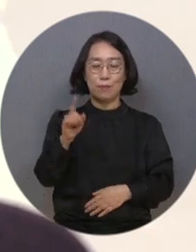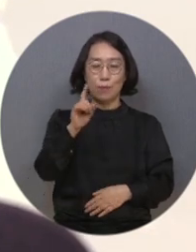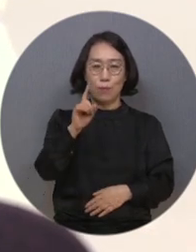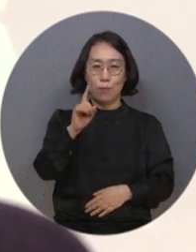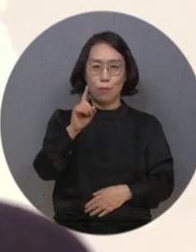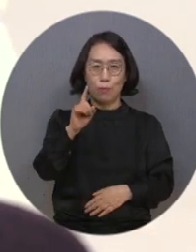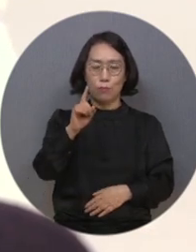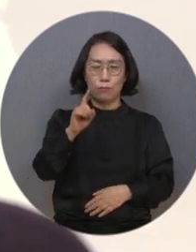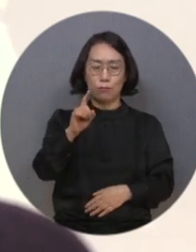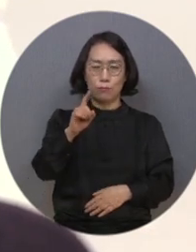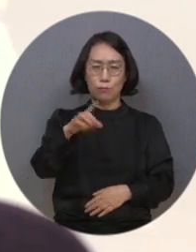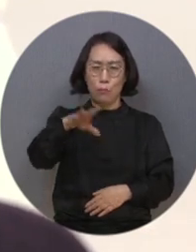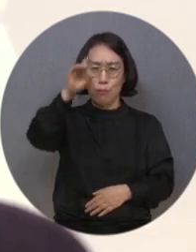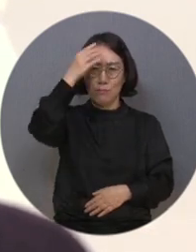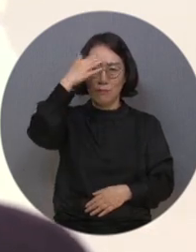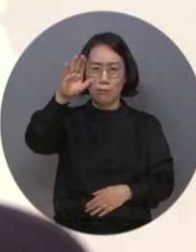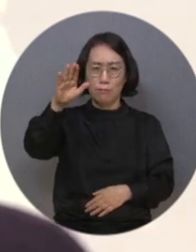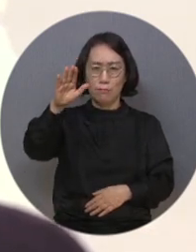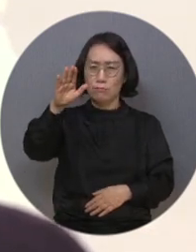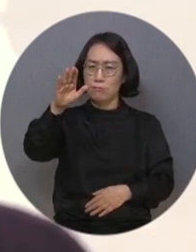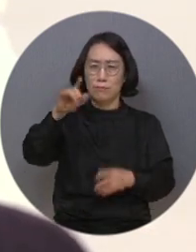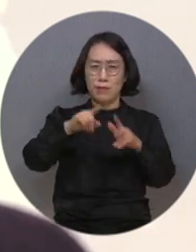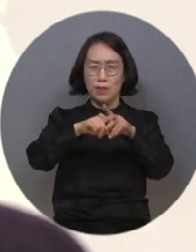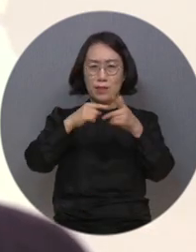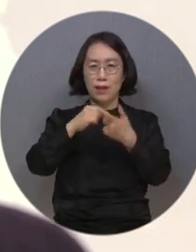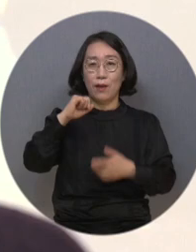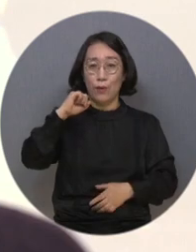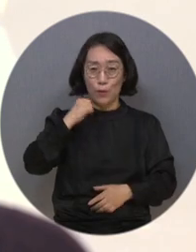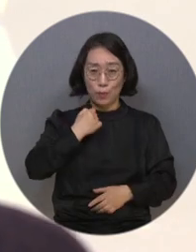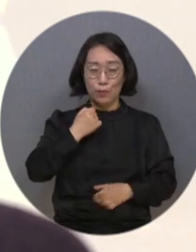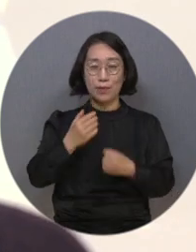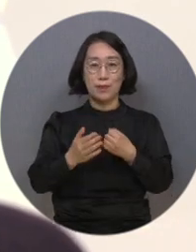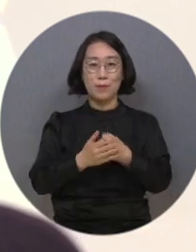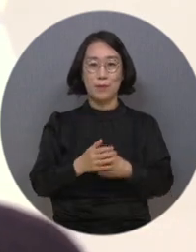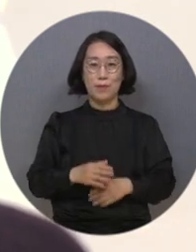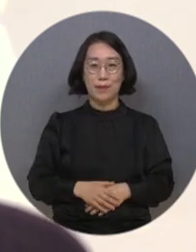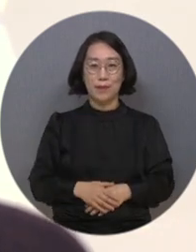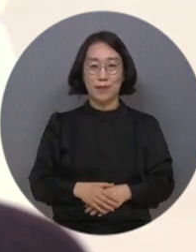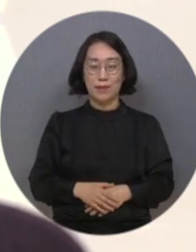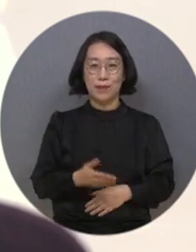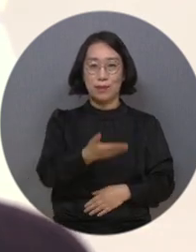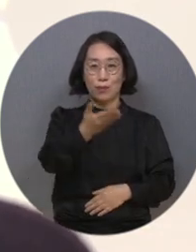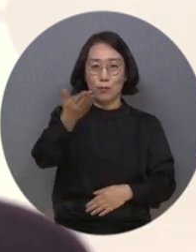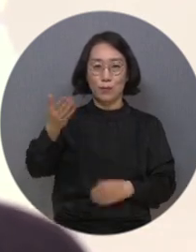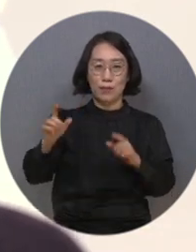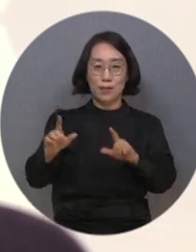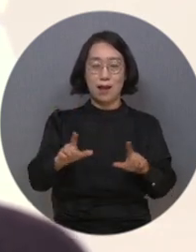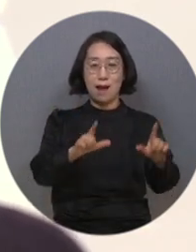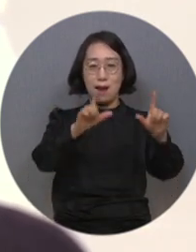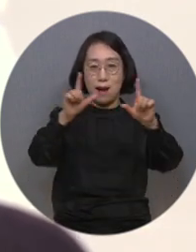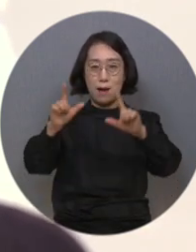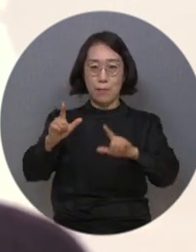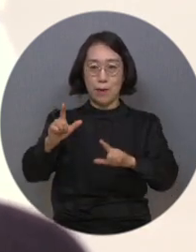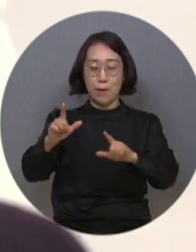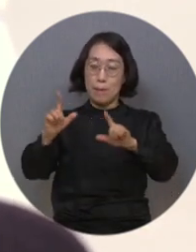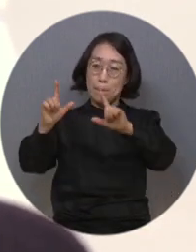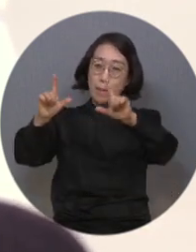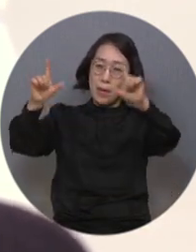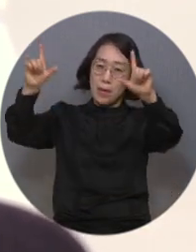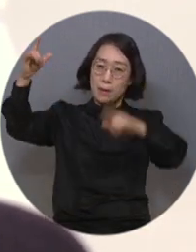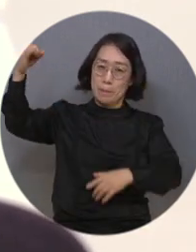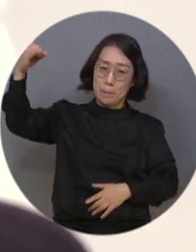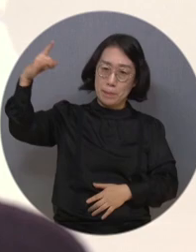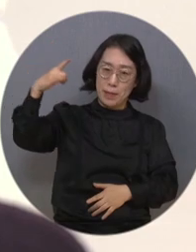곡 아무리 불러봐야 이해가 안 가고 공감이 안 되면 안 될 것 같아가지고 여러분 삶의 태양처럼